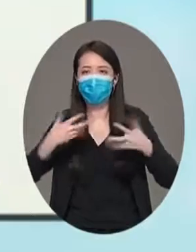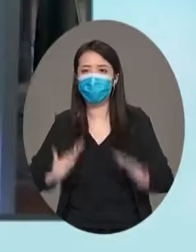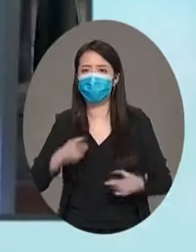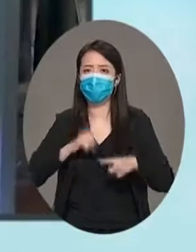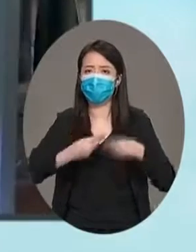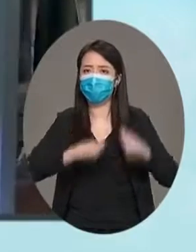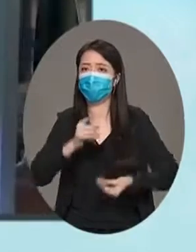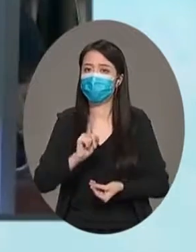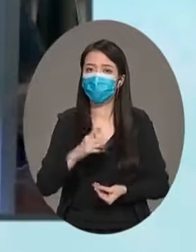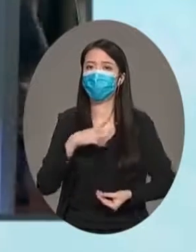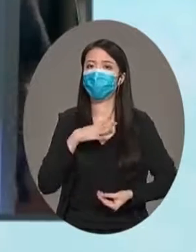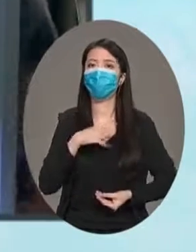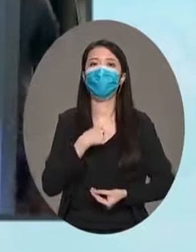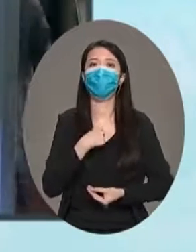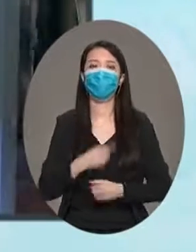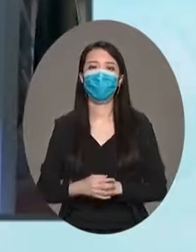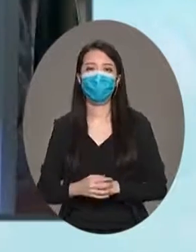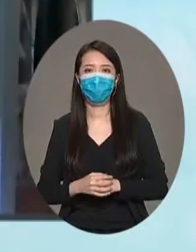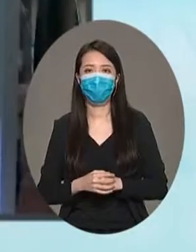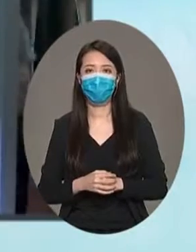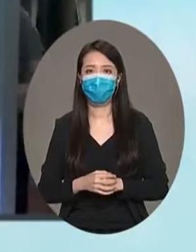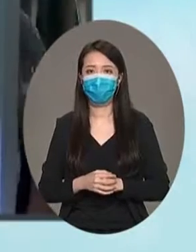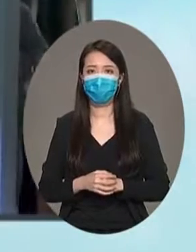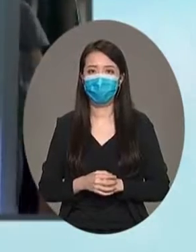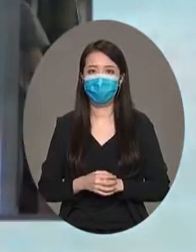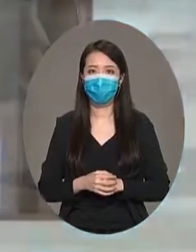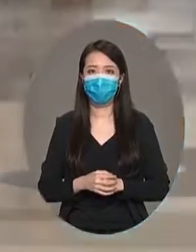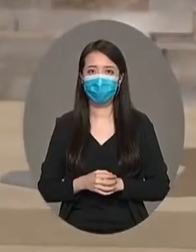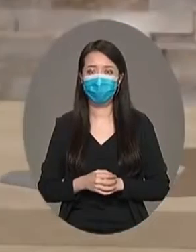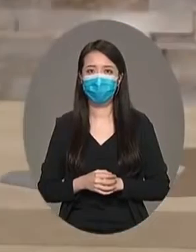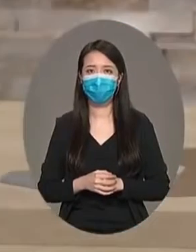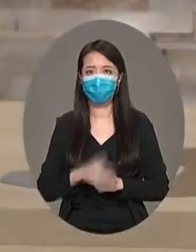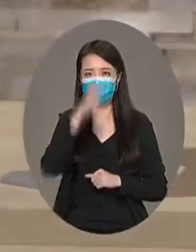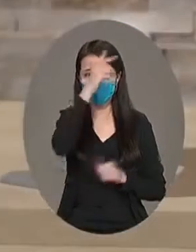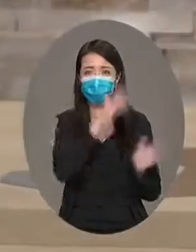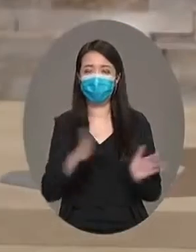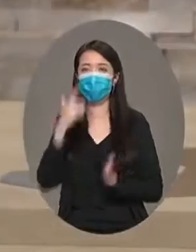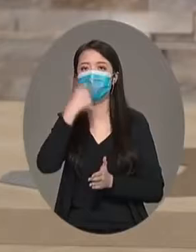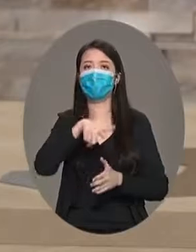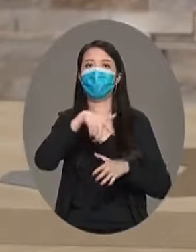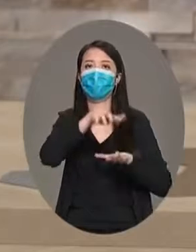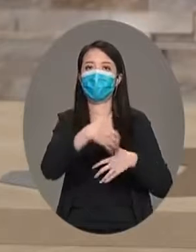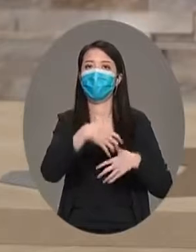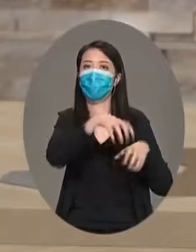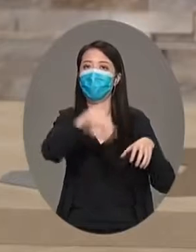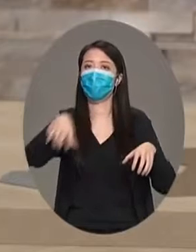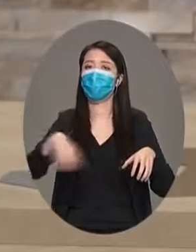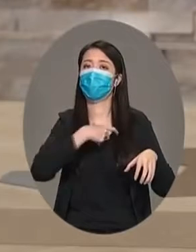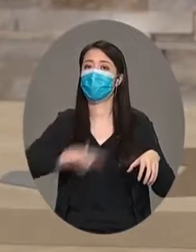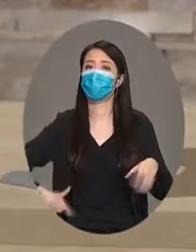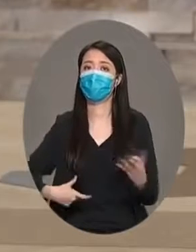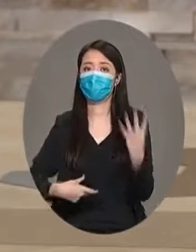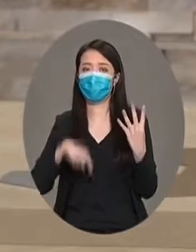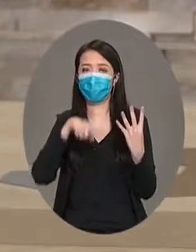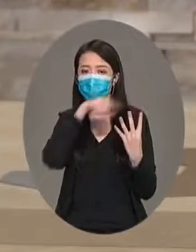是怎么样。 香港电台记者赖以玲报道。 政府安排新界四區區議員